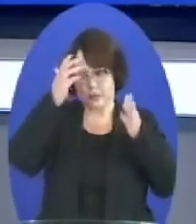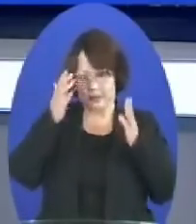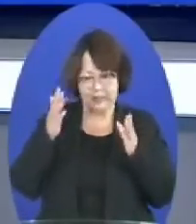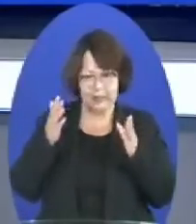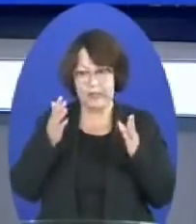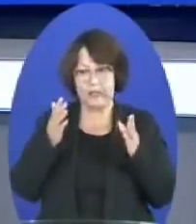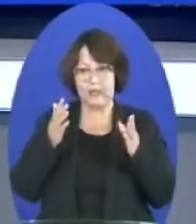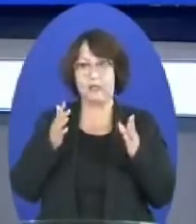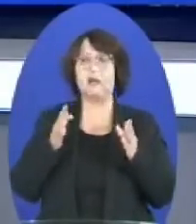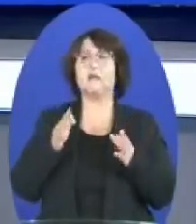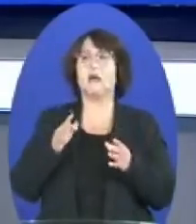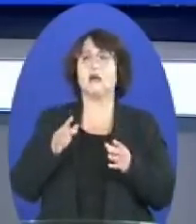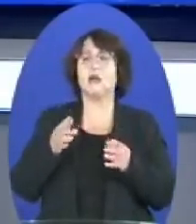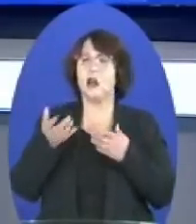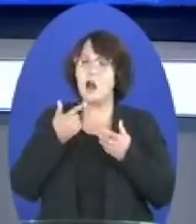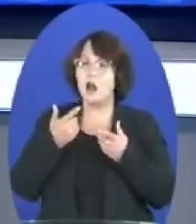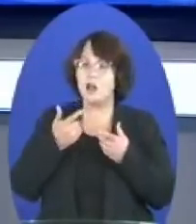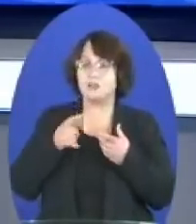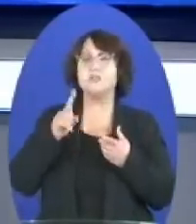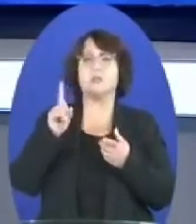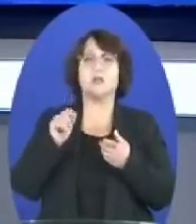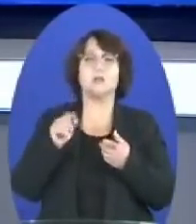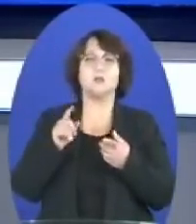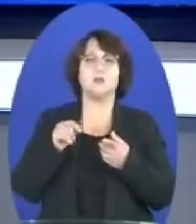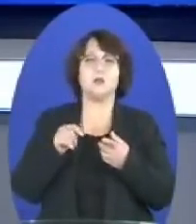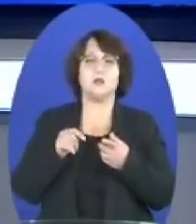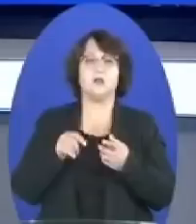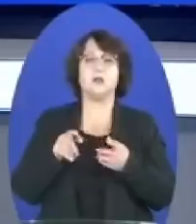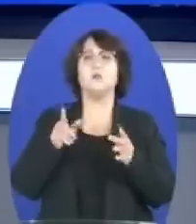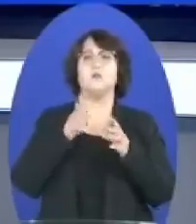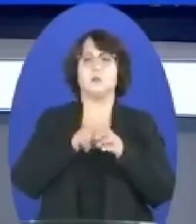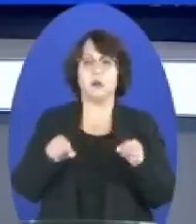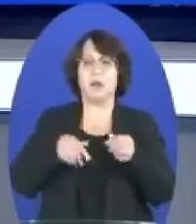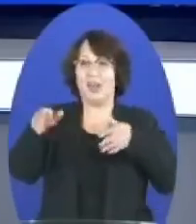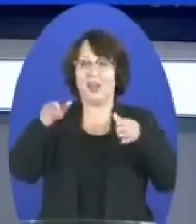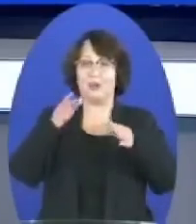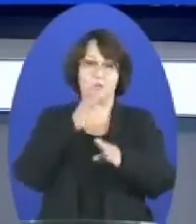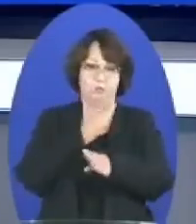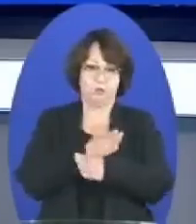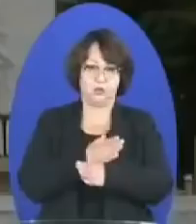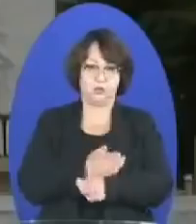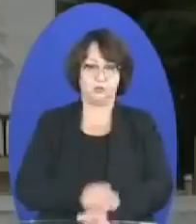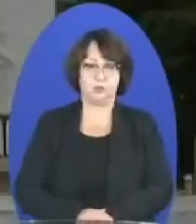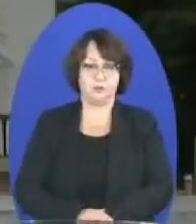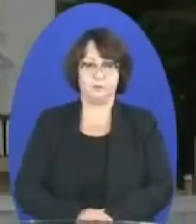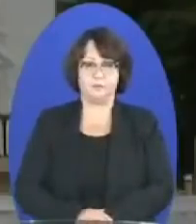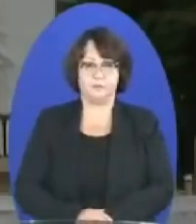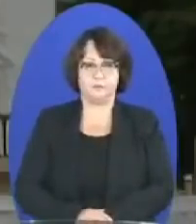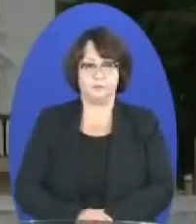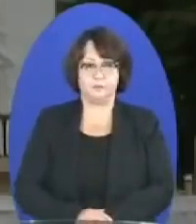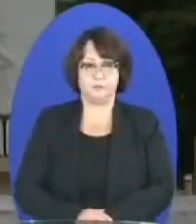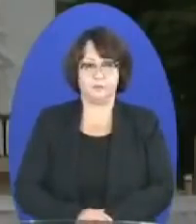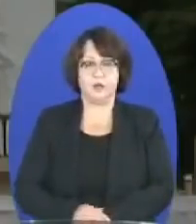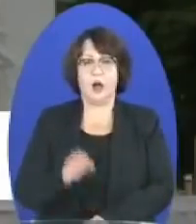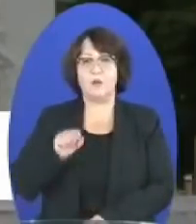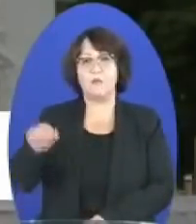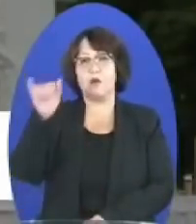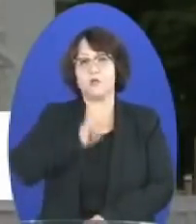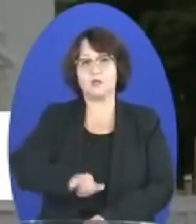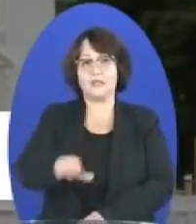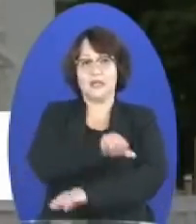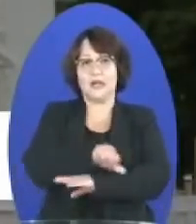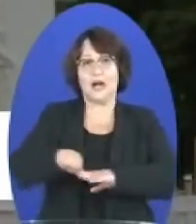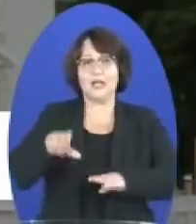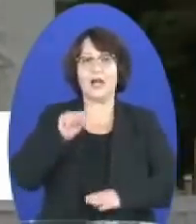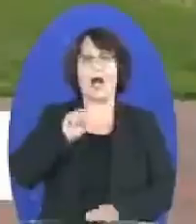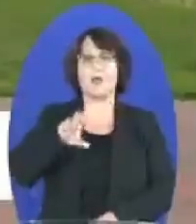их сургуулиудтай асуудлыг хэлэлцээд зөвшөлдсөлт хүрснийг Бостоны холбооны шүүхээс мэдгдсэн байна. Америкийн нэгдсэн улсын Гали